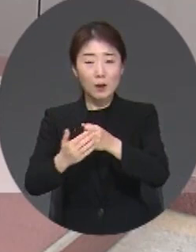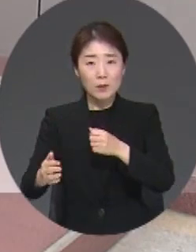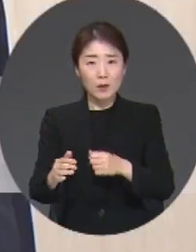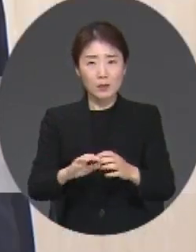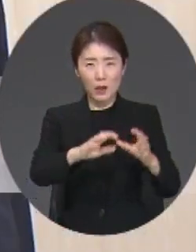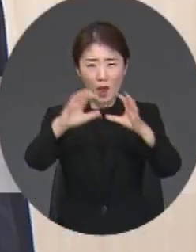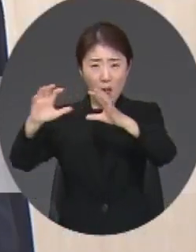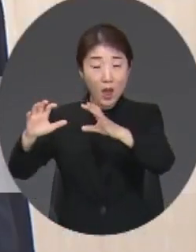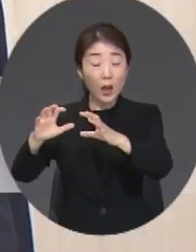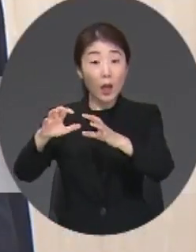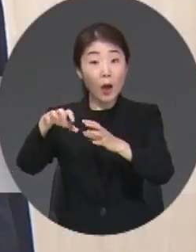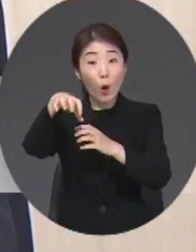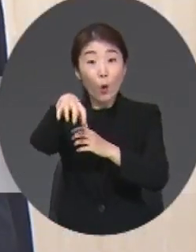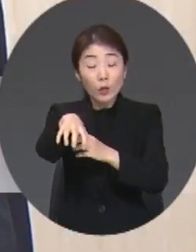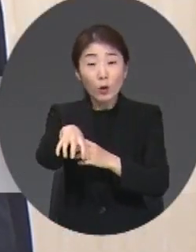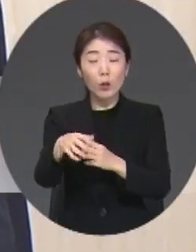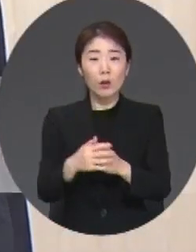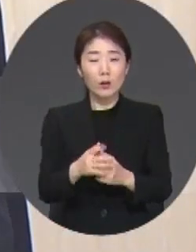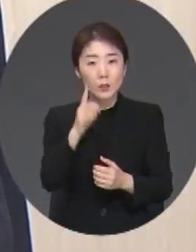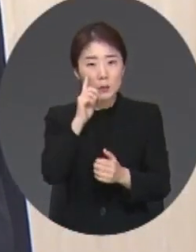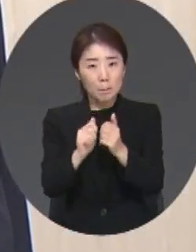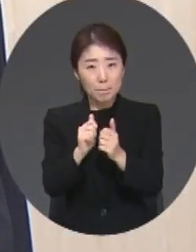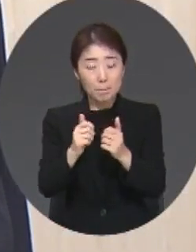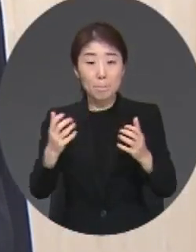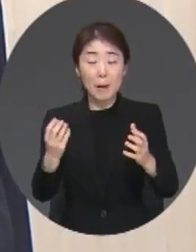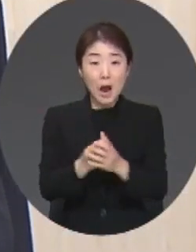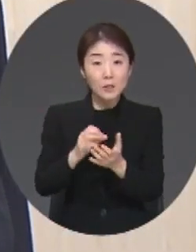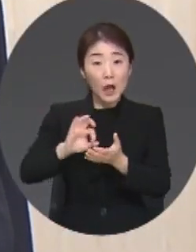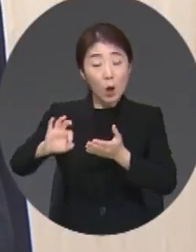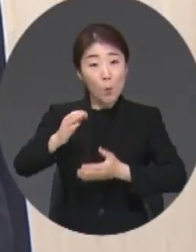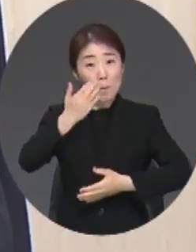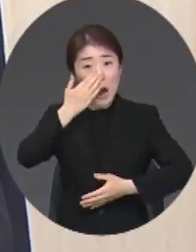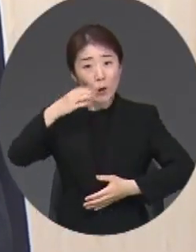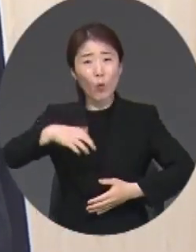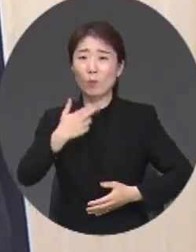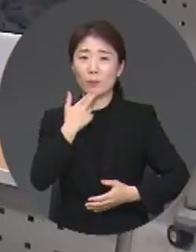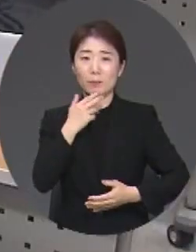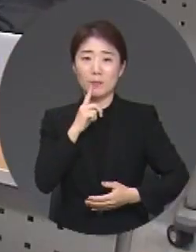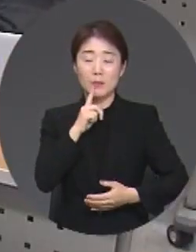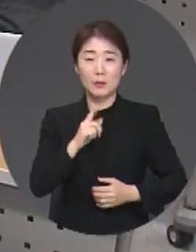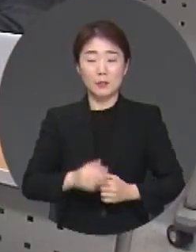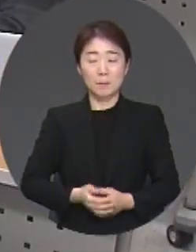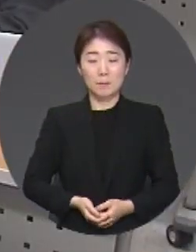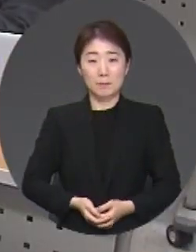세계 어느 국가에서도 실증을 완료하고 상용화하지 못했다고 밝혔습니다